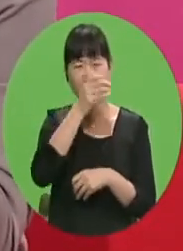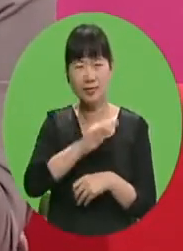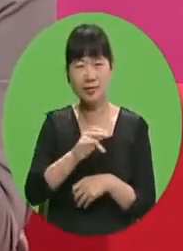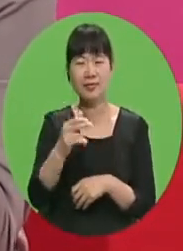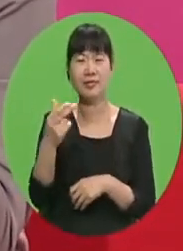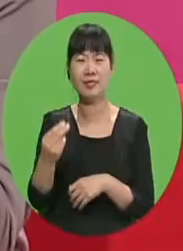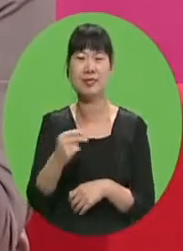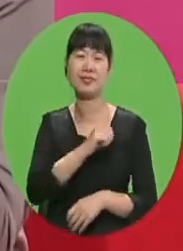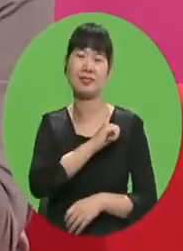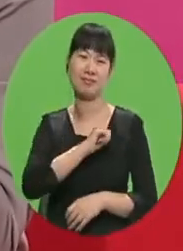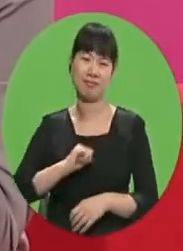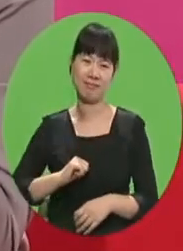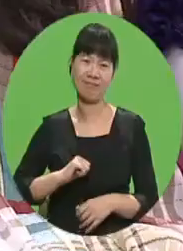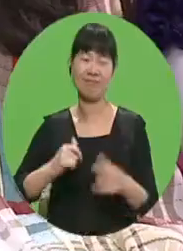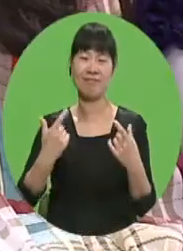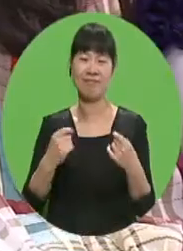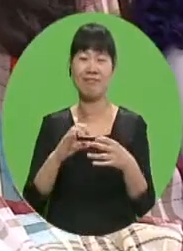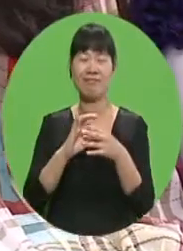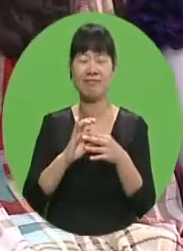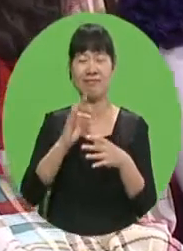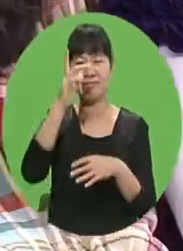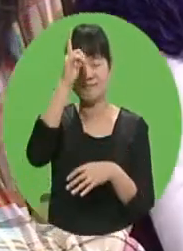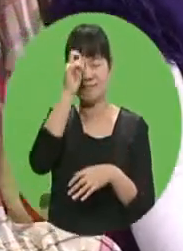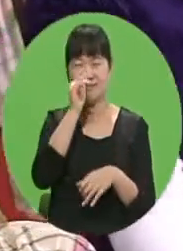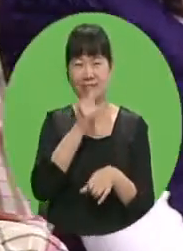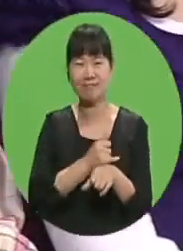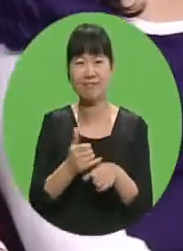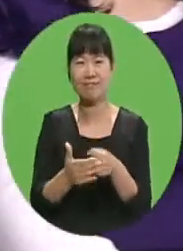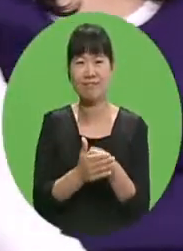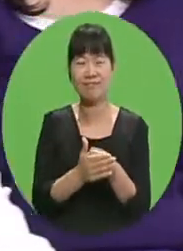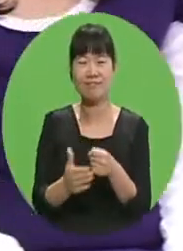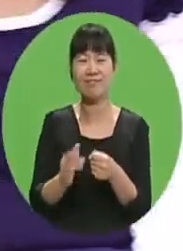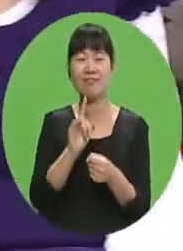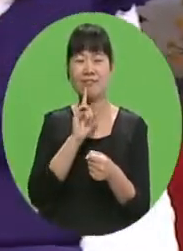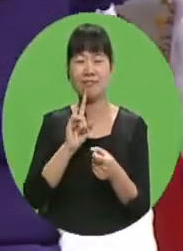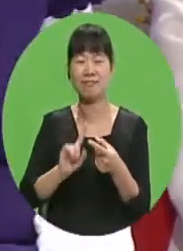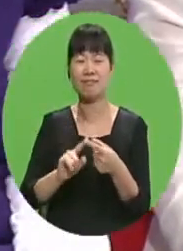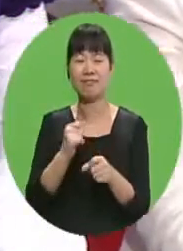똥 참는 뭐 이런 거와 관련돼서 하는 네. 고집이다. 그래서 이렇게 말이 되는